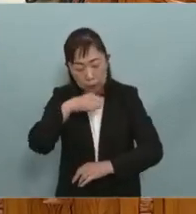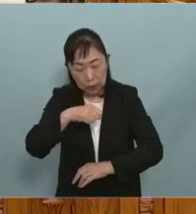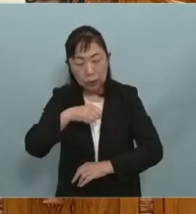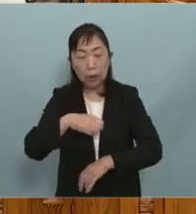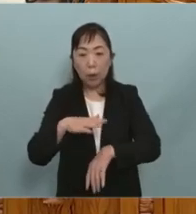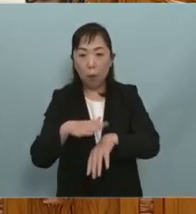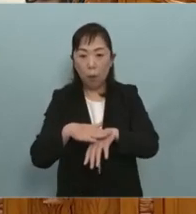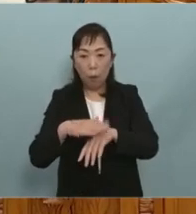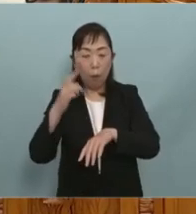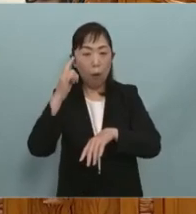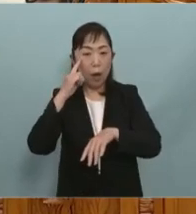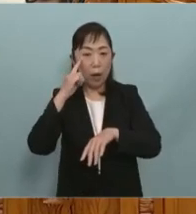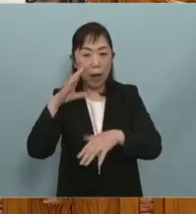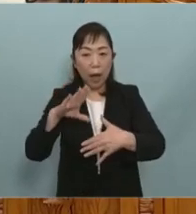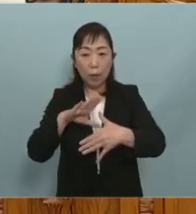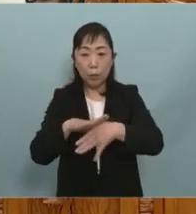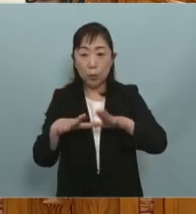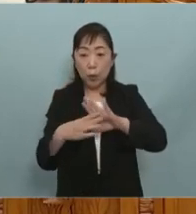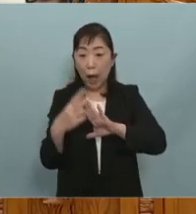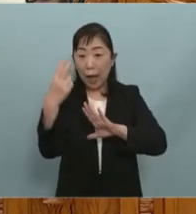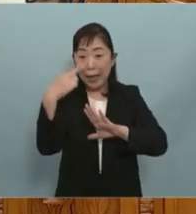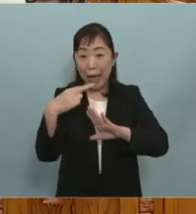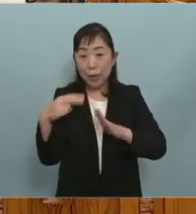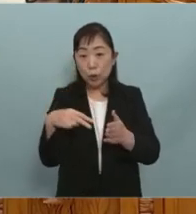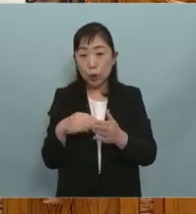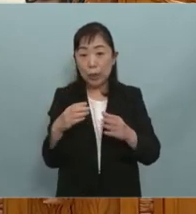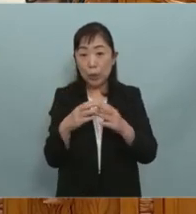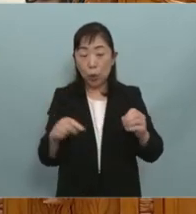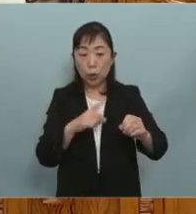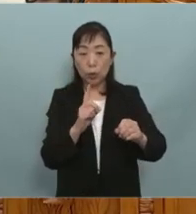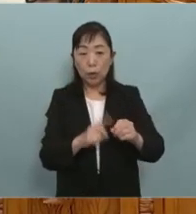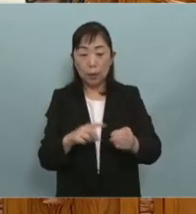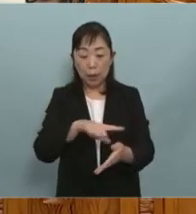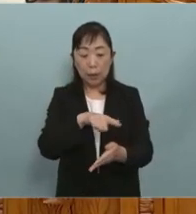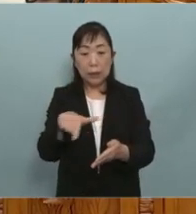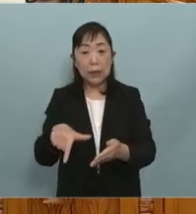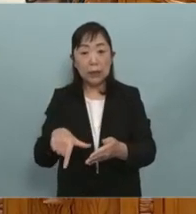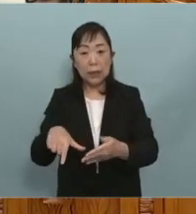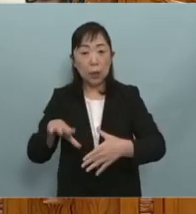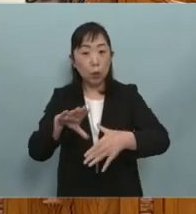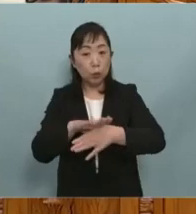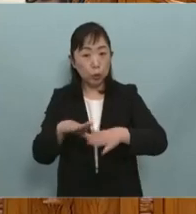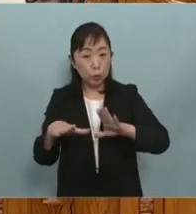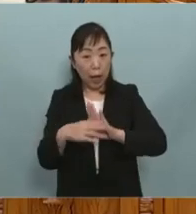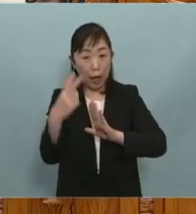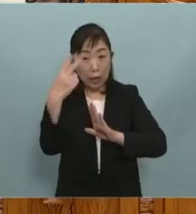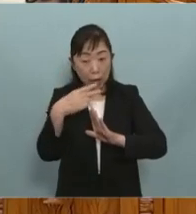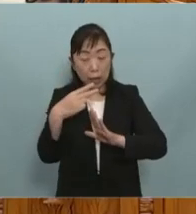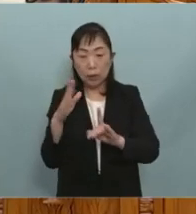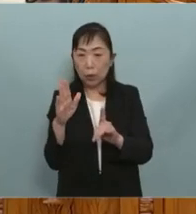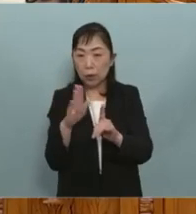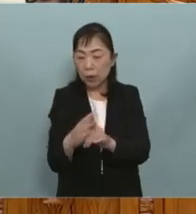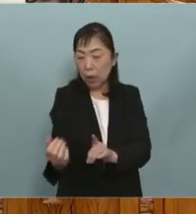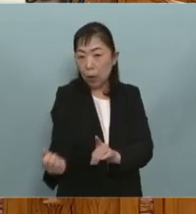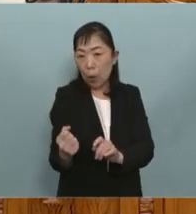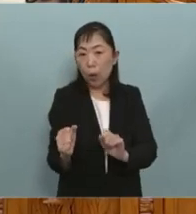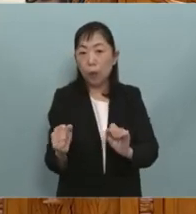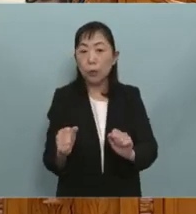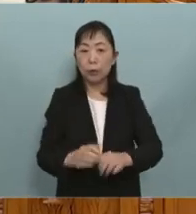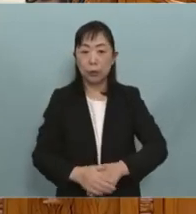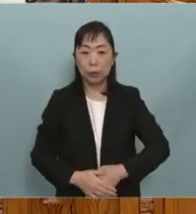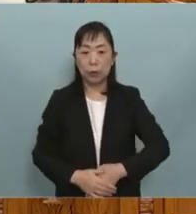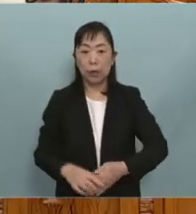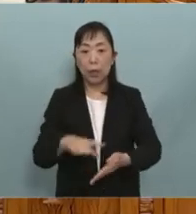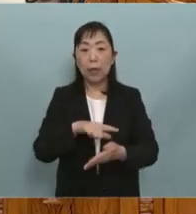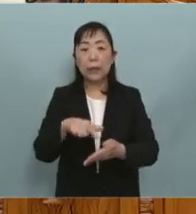に文化芸術立国に向けた地域の文化芸術への支援強化にも取り組みます